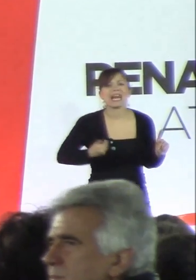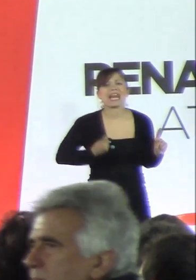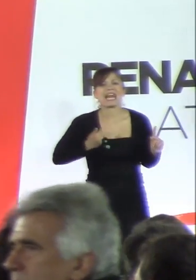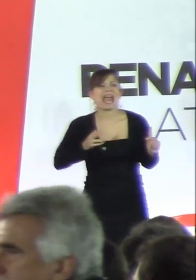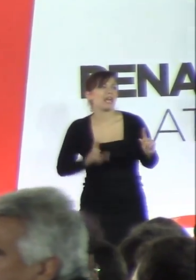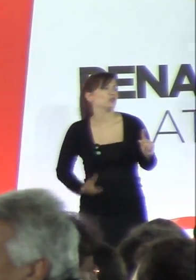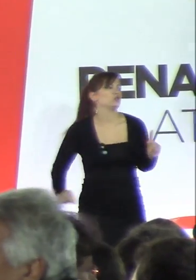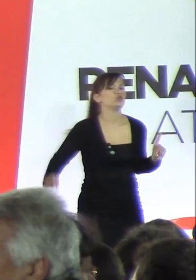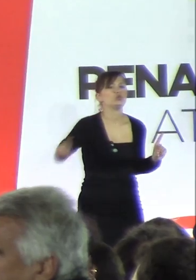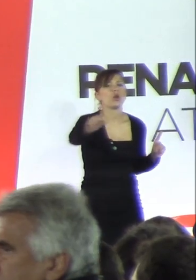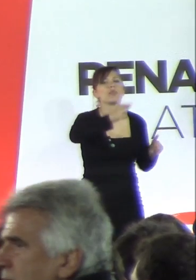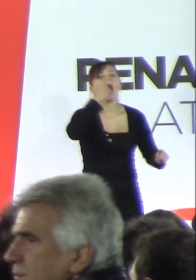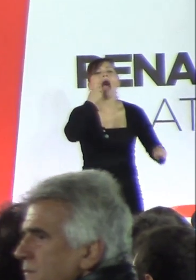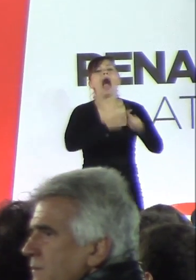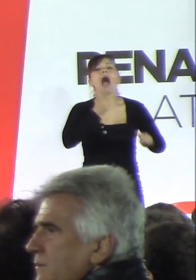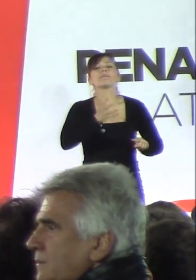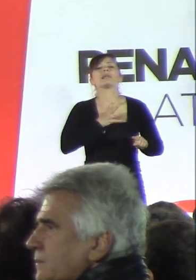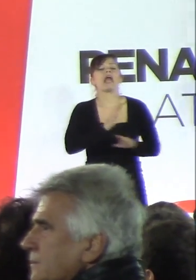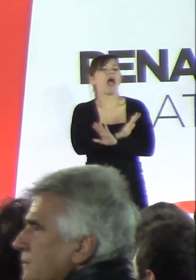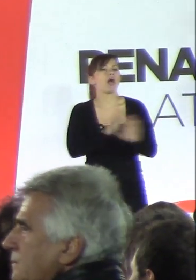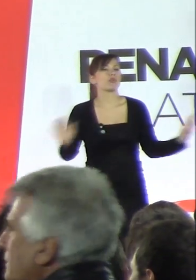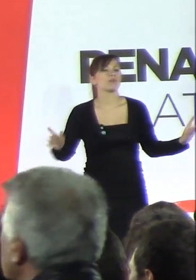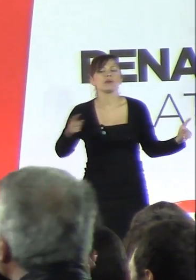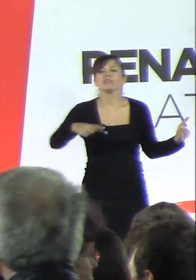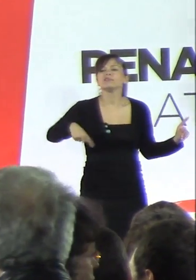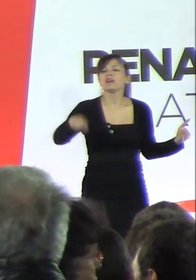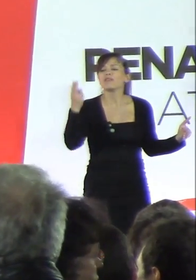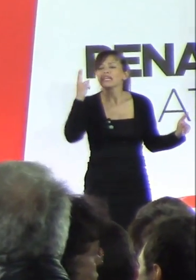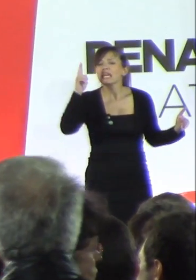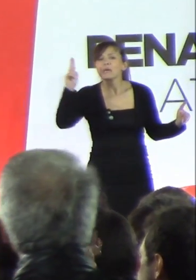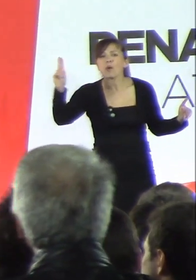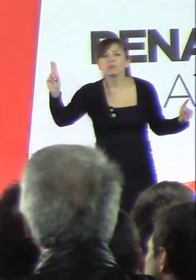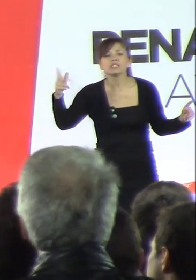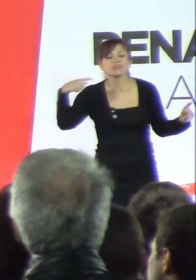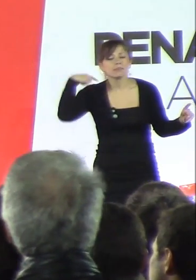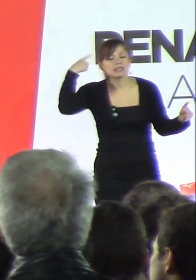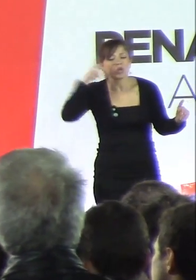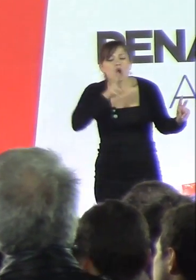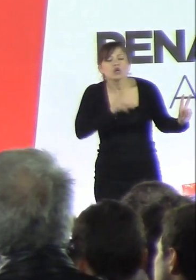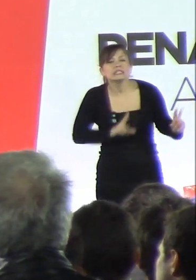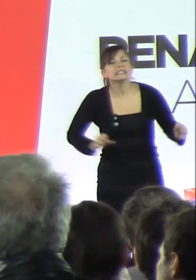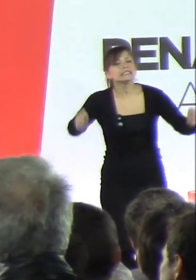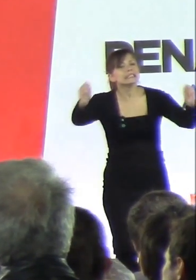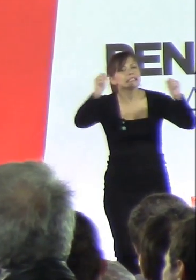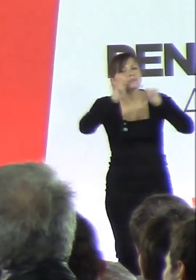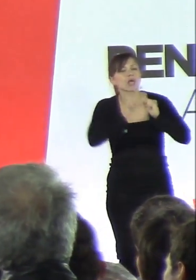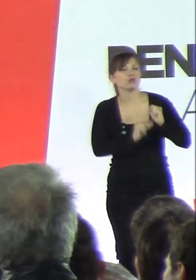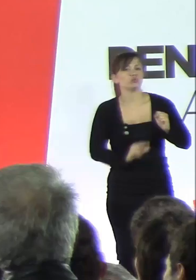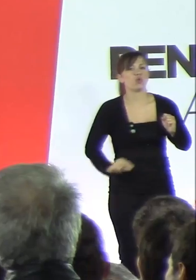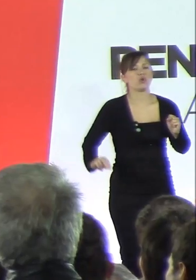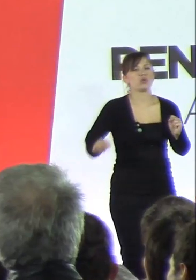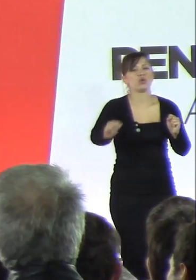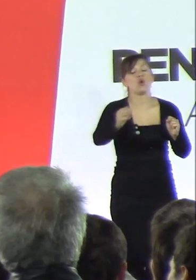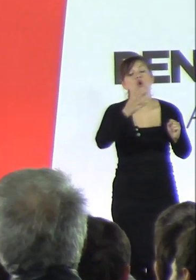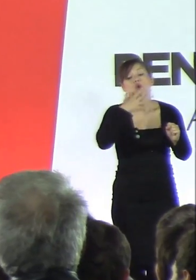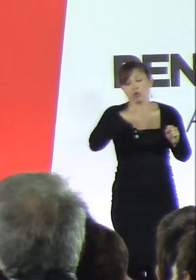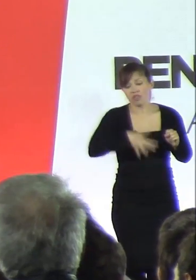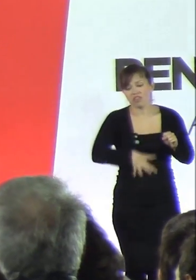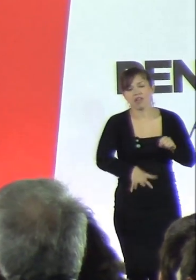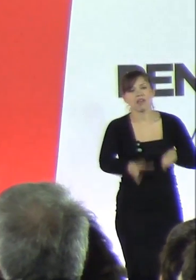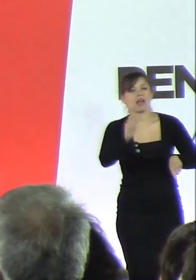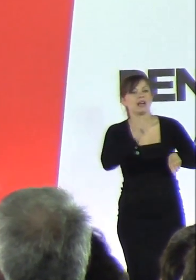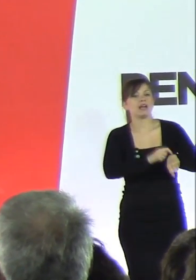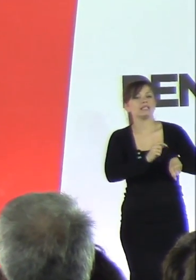ανθρώπους που έχουν χάσει από την κρίση την ελπίδα, τα όνειρα, την προοπτική τους. Γιατί έρχεται πραγματικά η ώρα